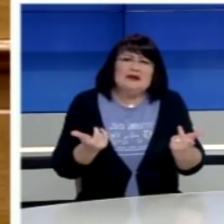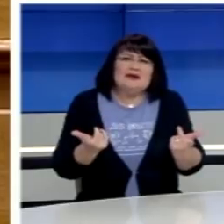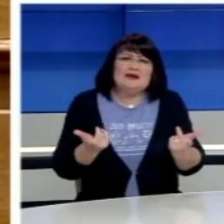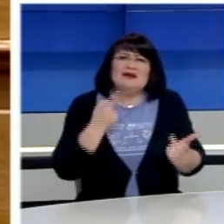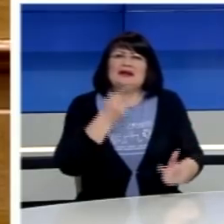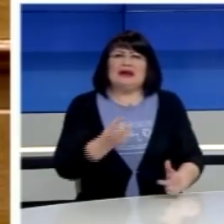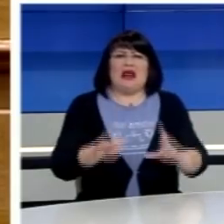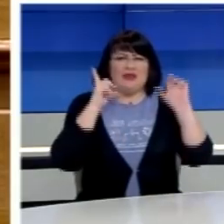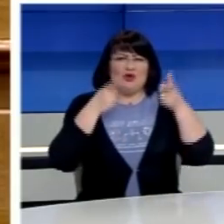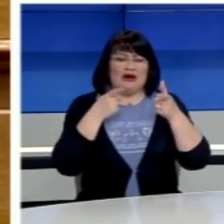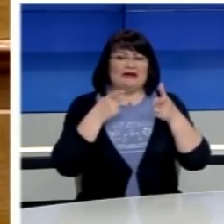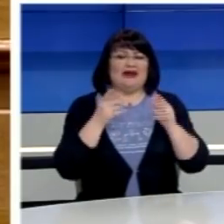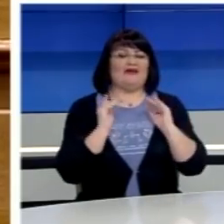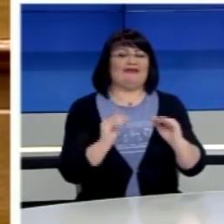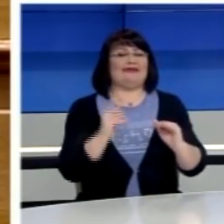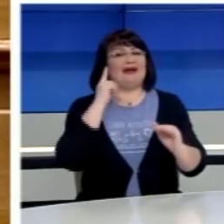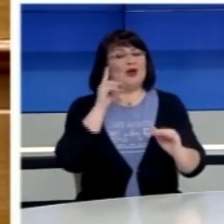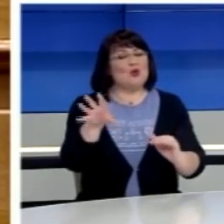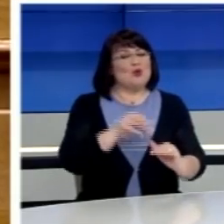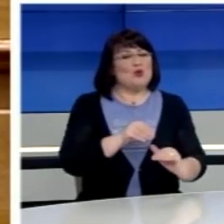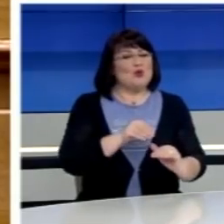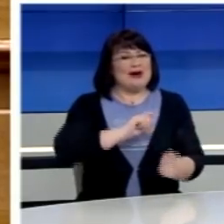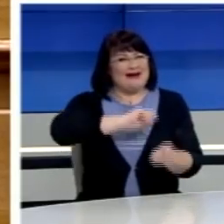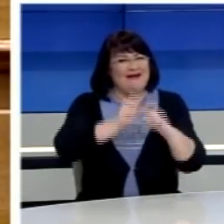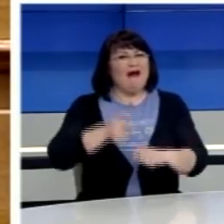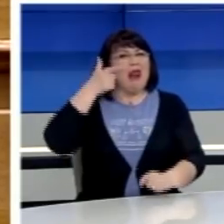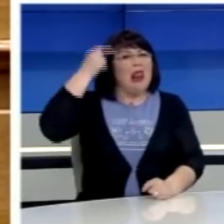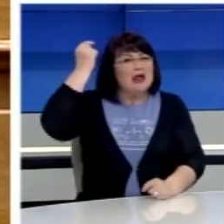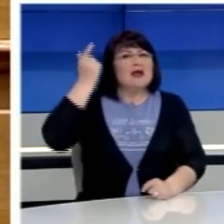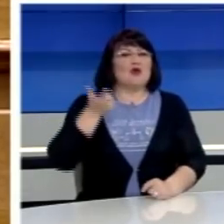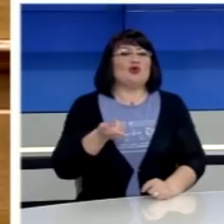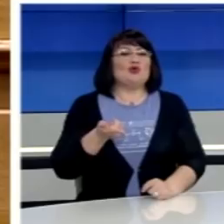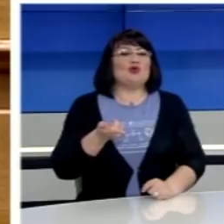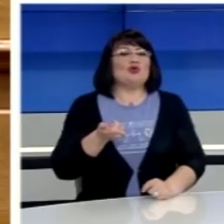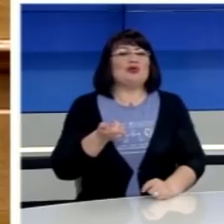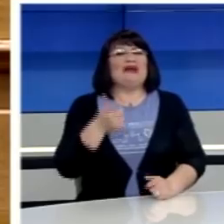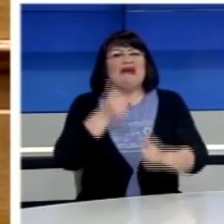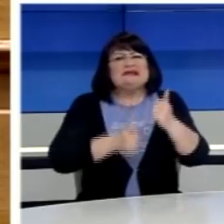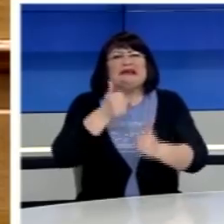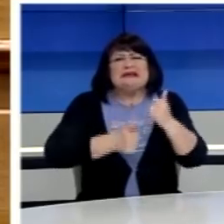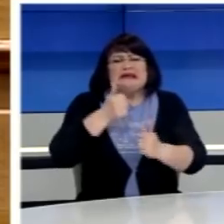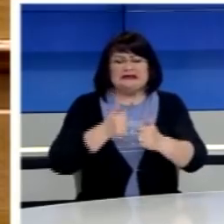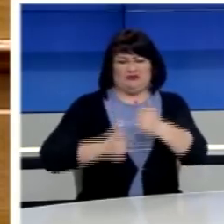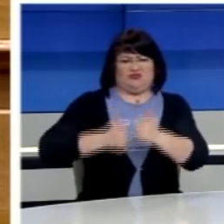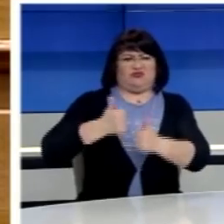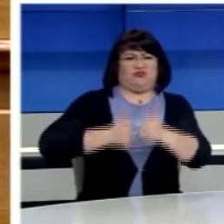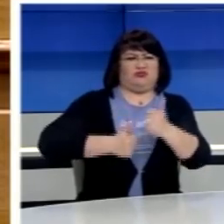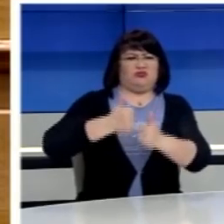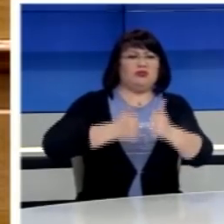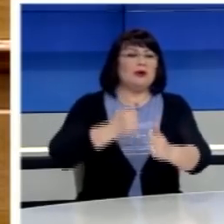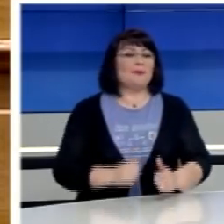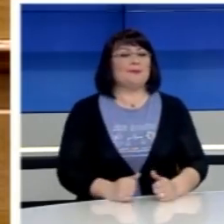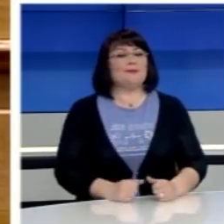την όρεξη στη Νέα Δημοκρατία για να ολοκληρώσει τη μετατροπή του Λυκείου σε μια απέραντη εξεταστική αρένα με τον